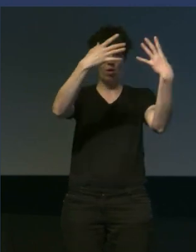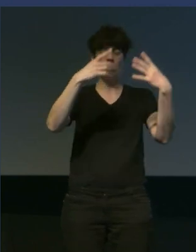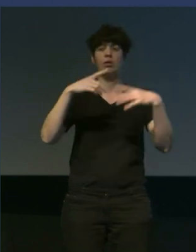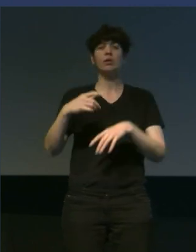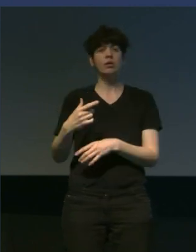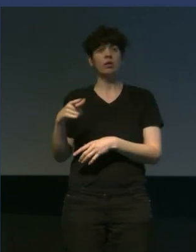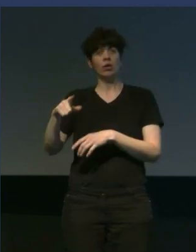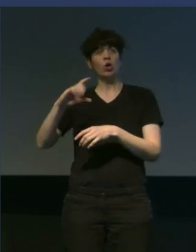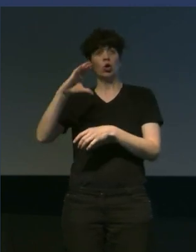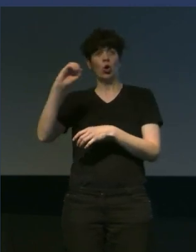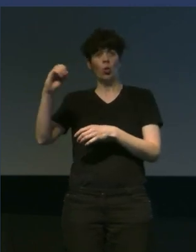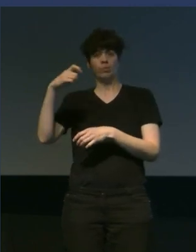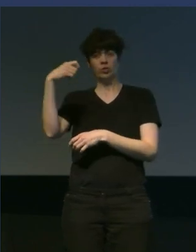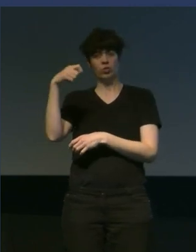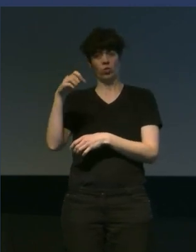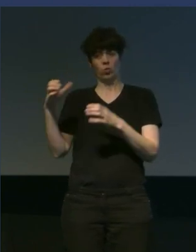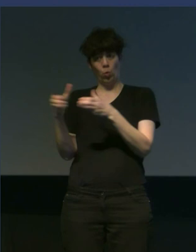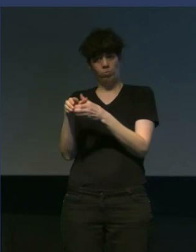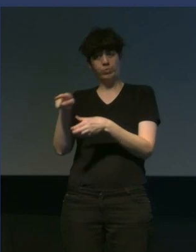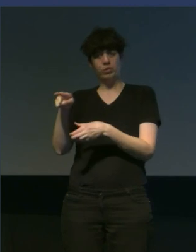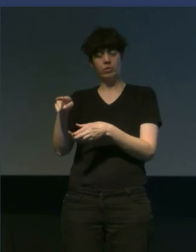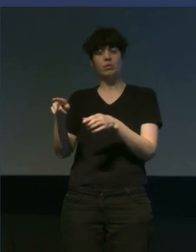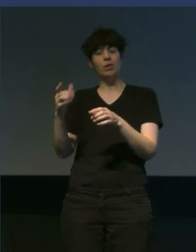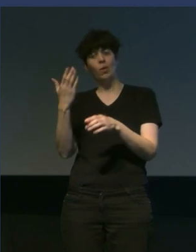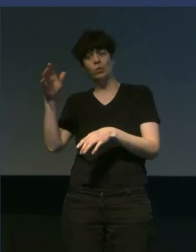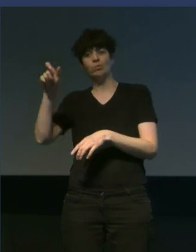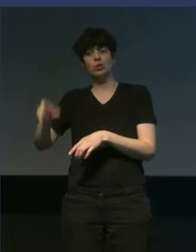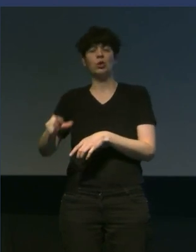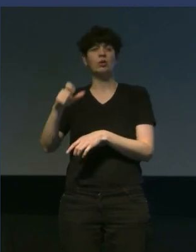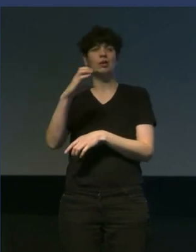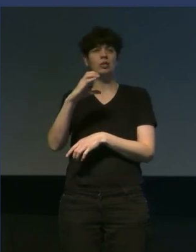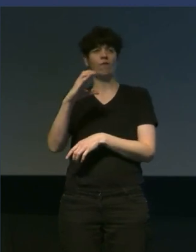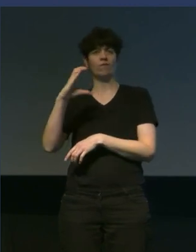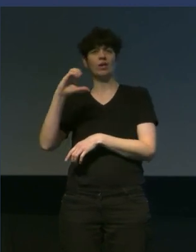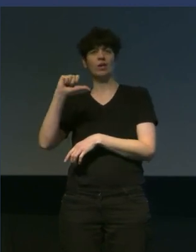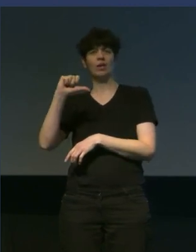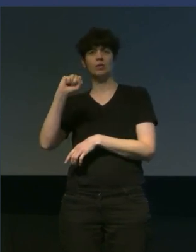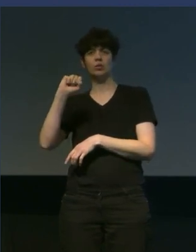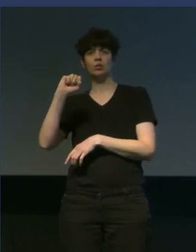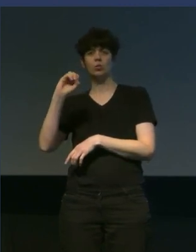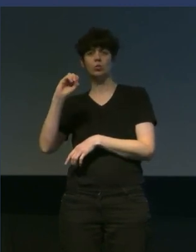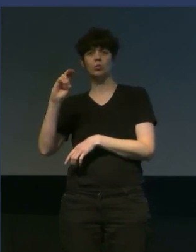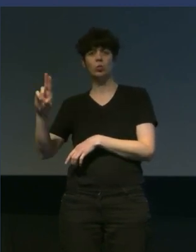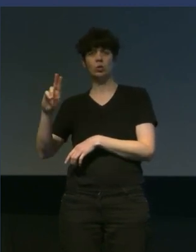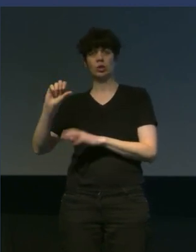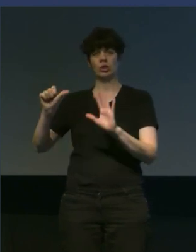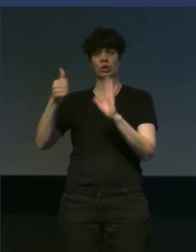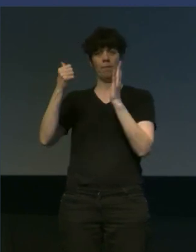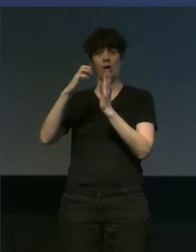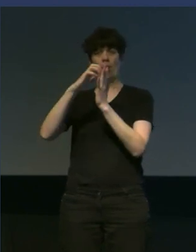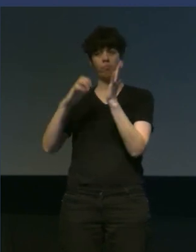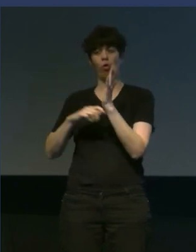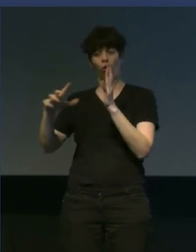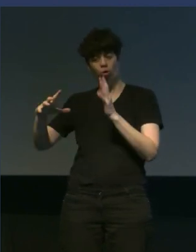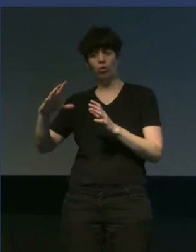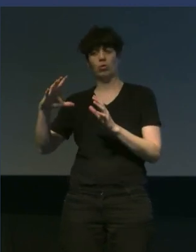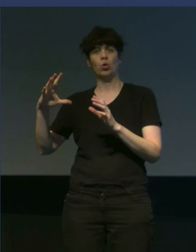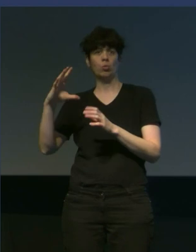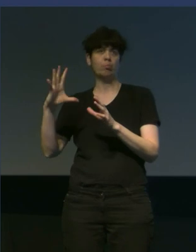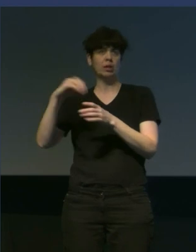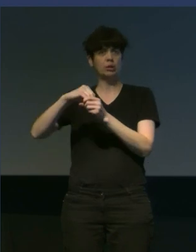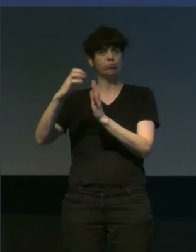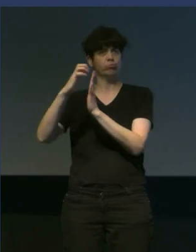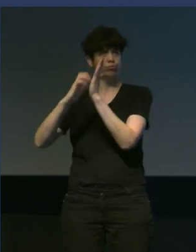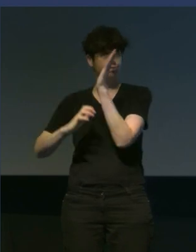premier groupe du GIEC et Christophe Passou, qui était co-rédacteur du sixième rapport du GIEC. Donc, en janvier 2021, ils